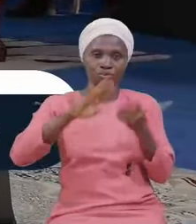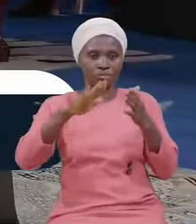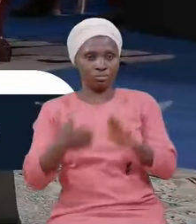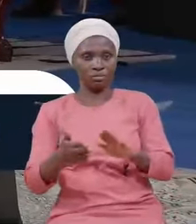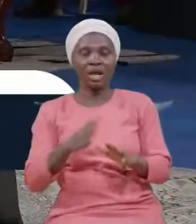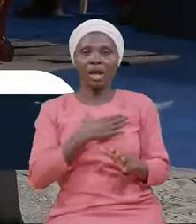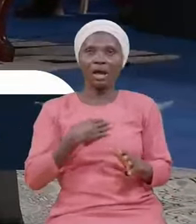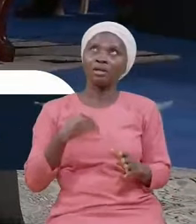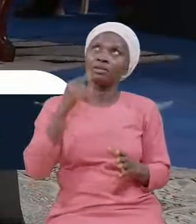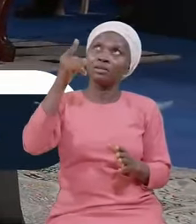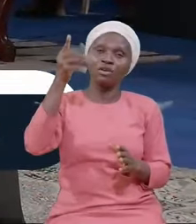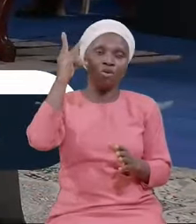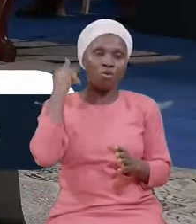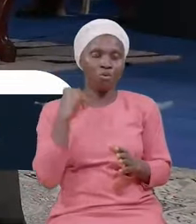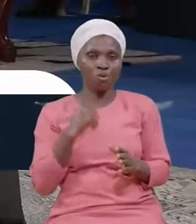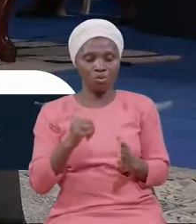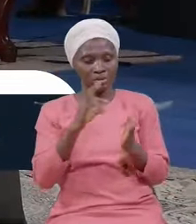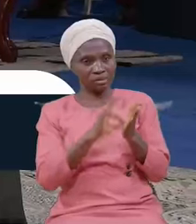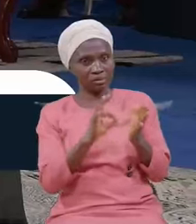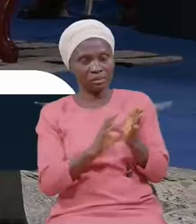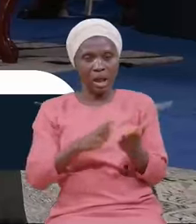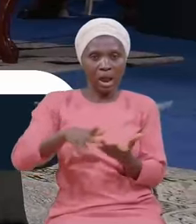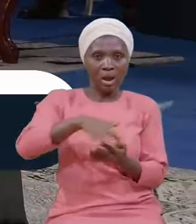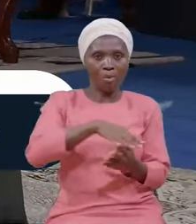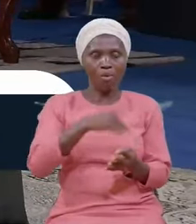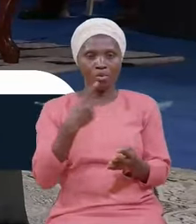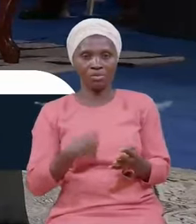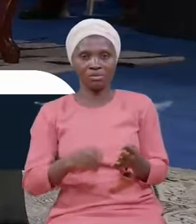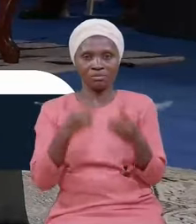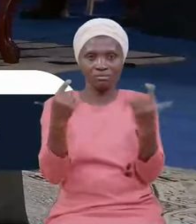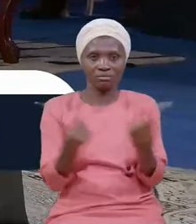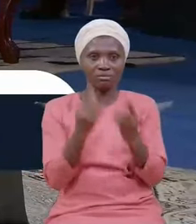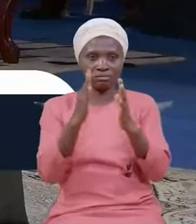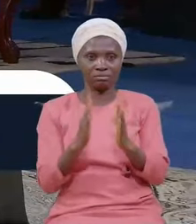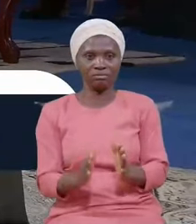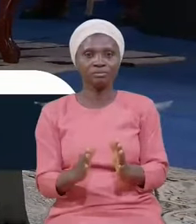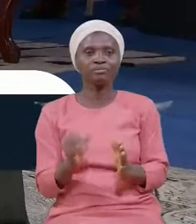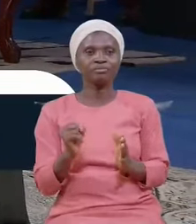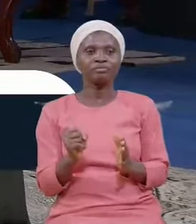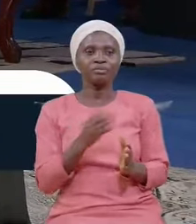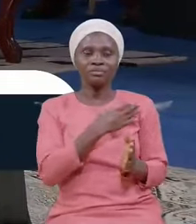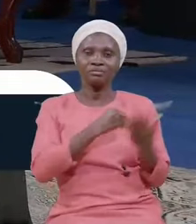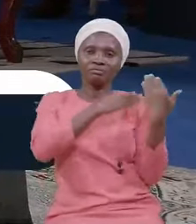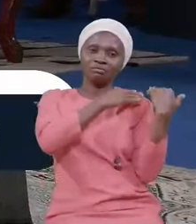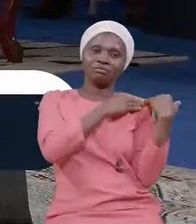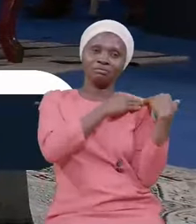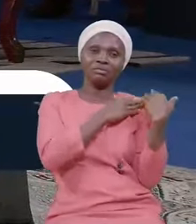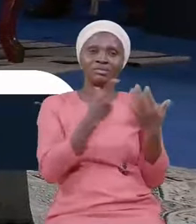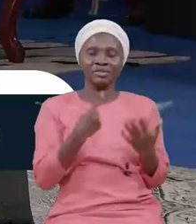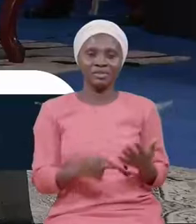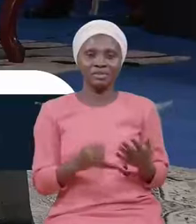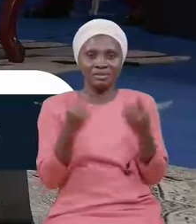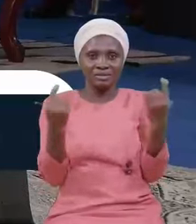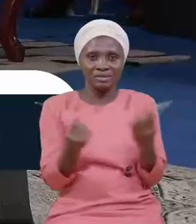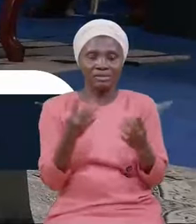lui-même à la mort et qu'il a été mis au nombre des